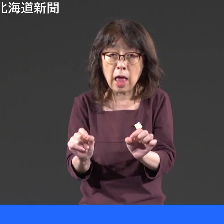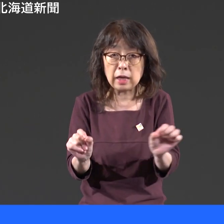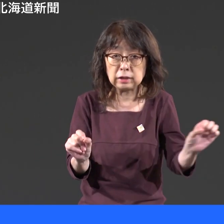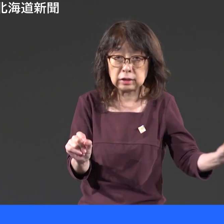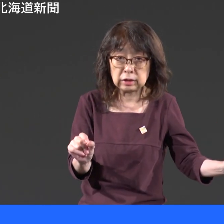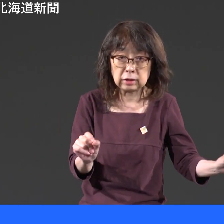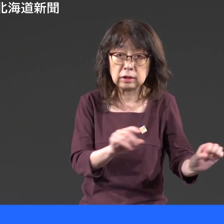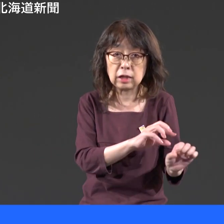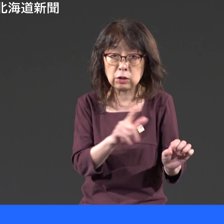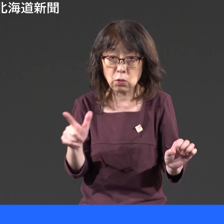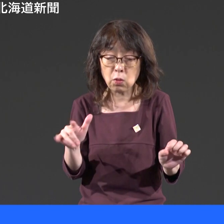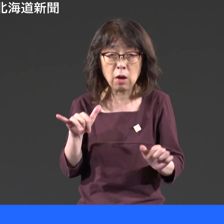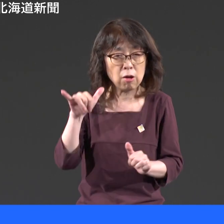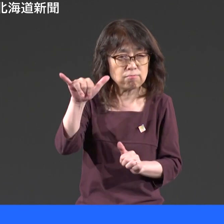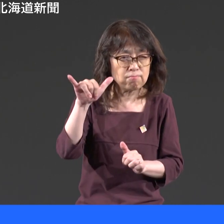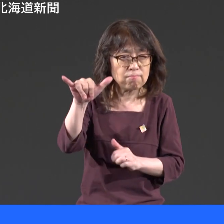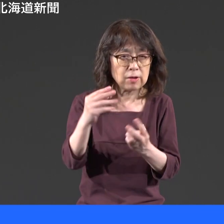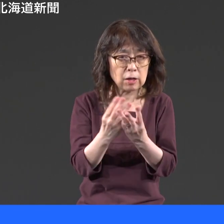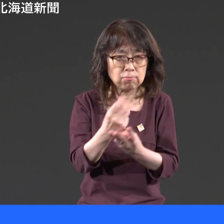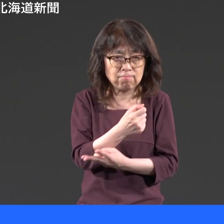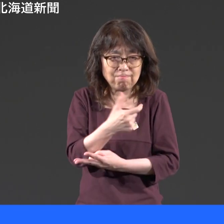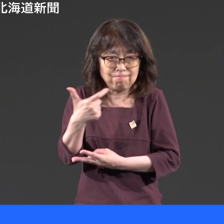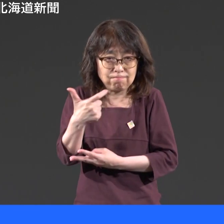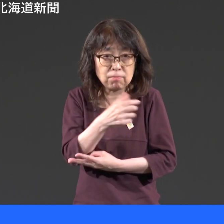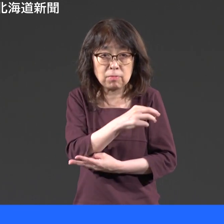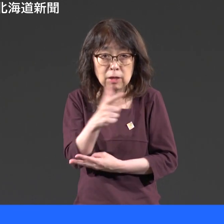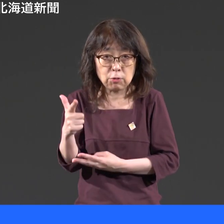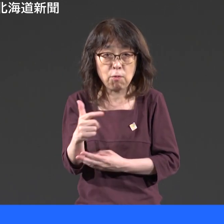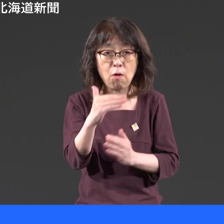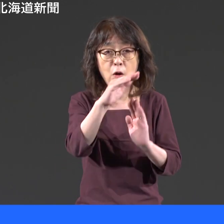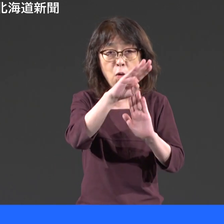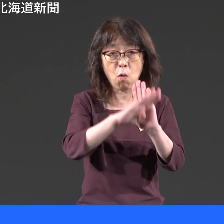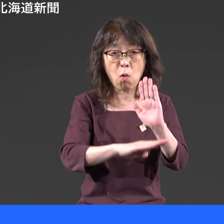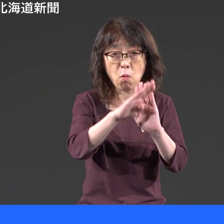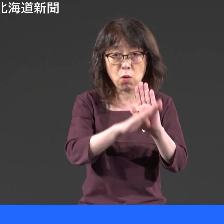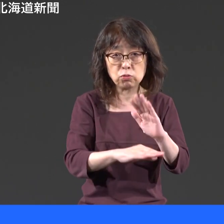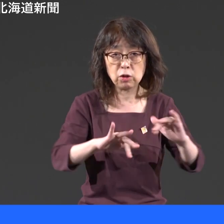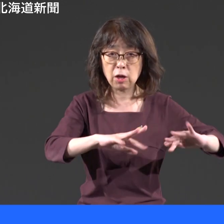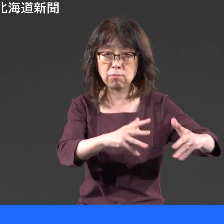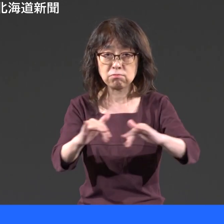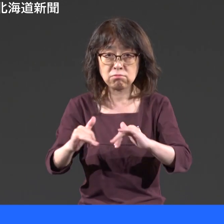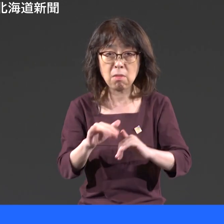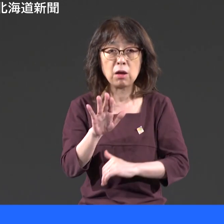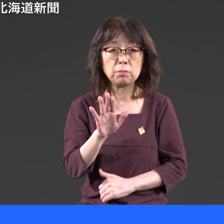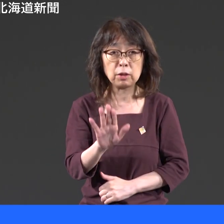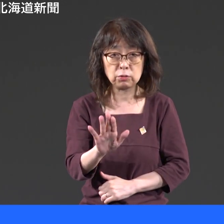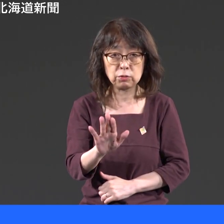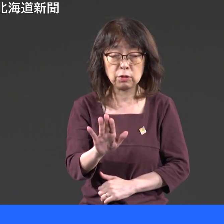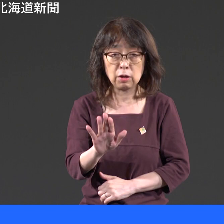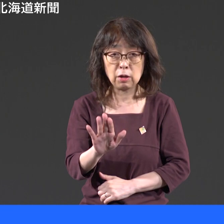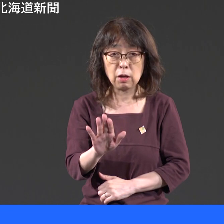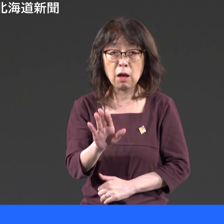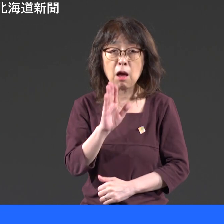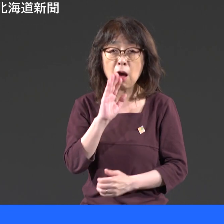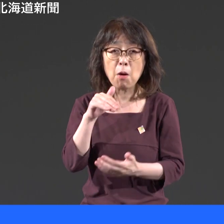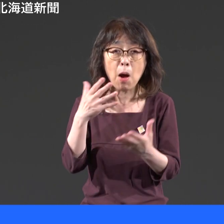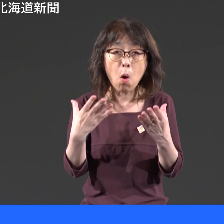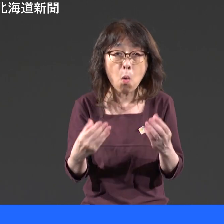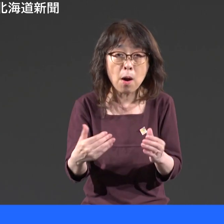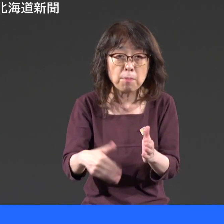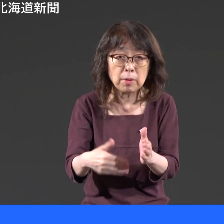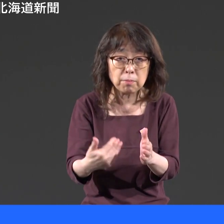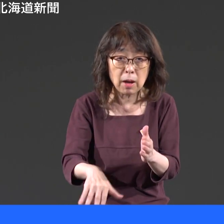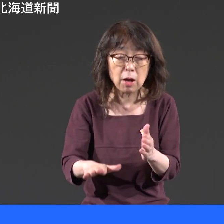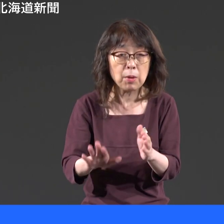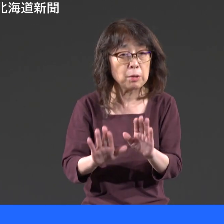りで、便数増などかなりいろいろな項目にわたってお話はされております。 あくまで今まで終わったわけではないのでまだ感触段